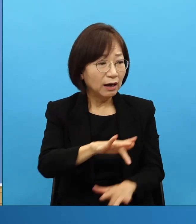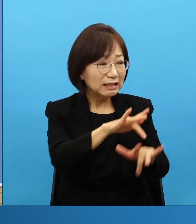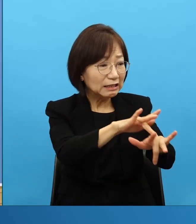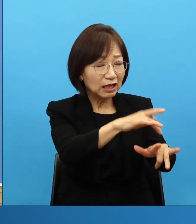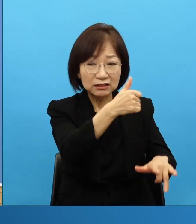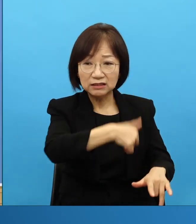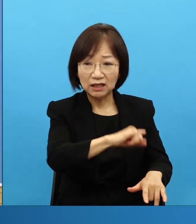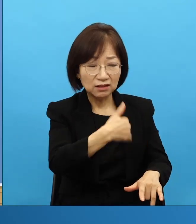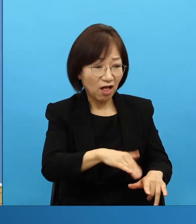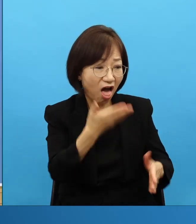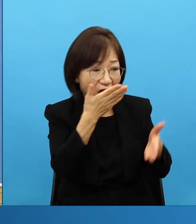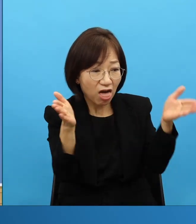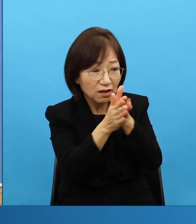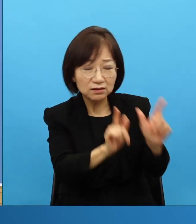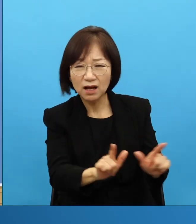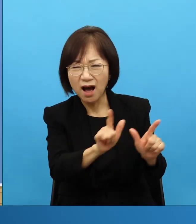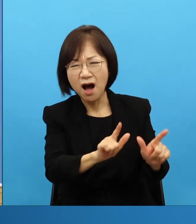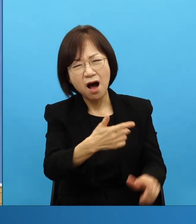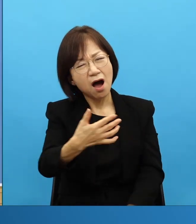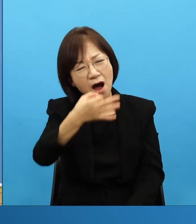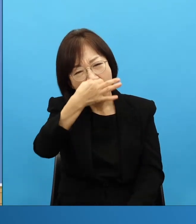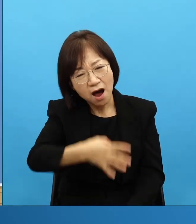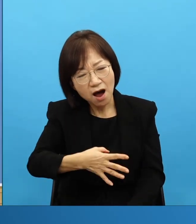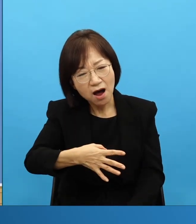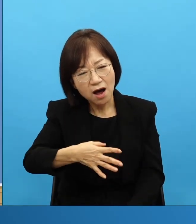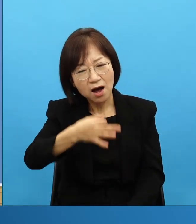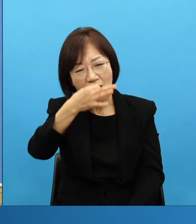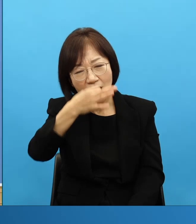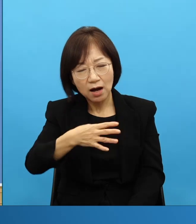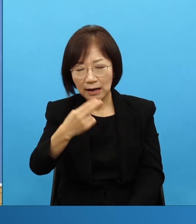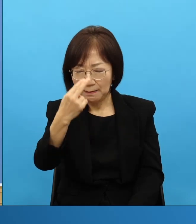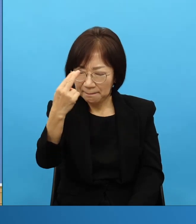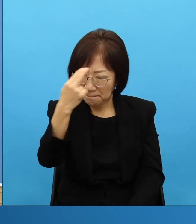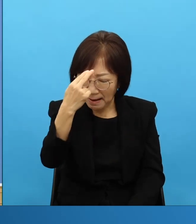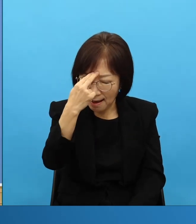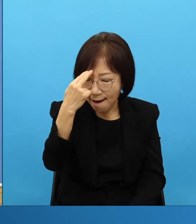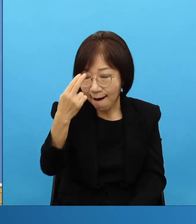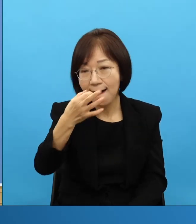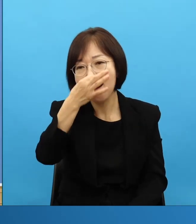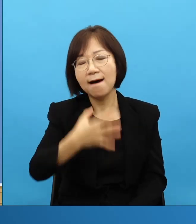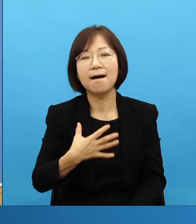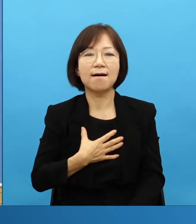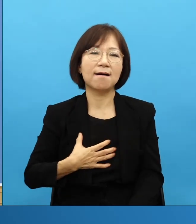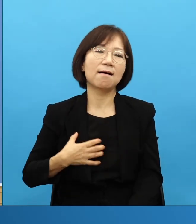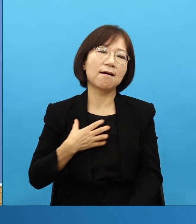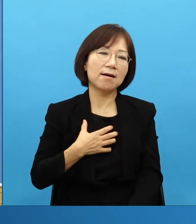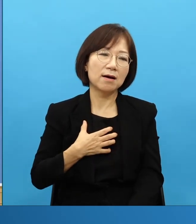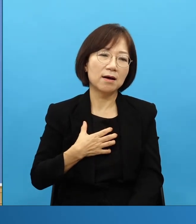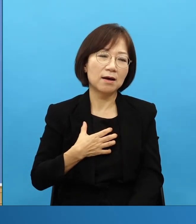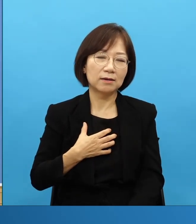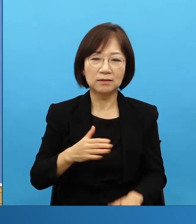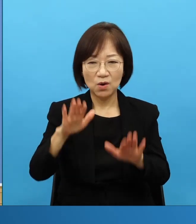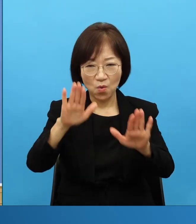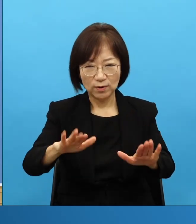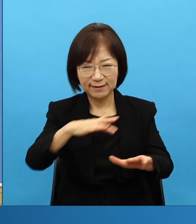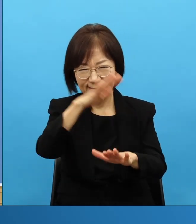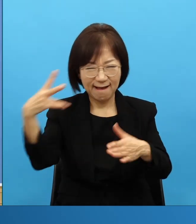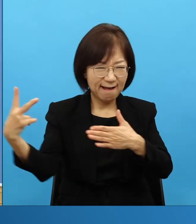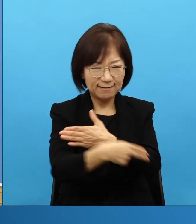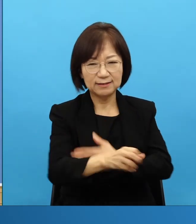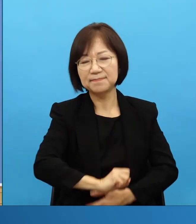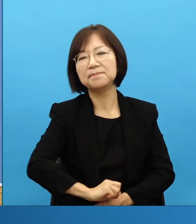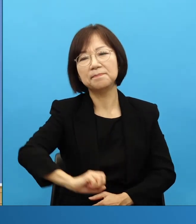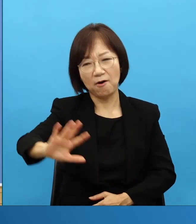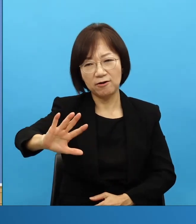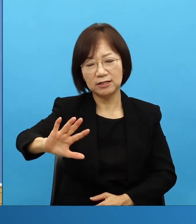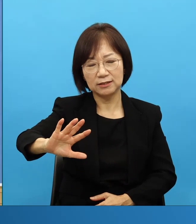inside, surviving in the life with children of the devil, it's going to be hard for you too. 오늘 끝내고요. 속지 마세요. So end it today and do not be